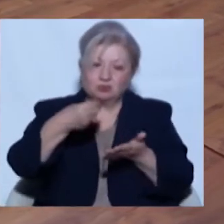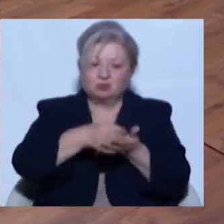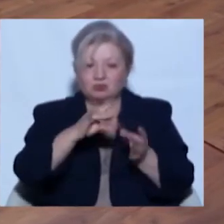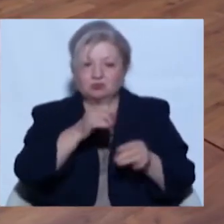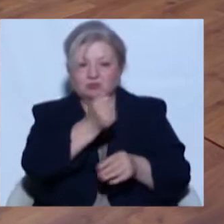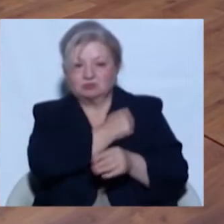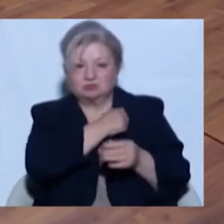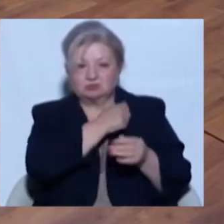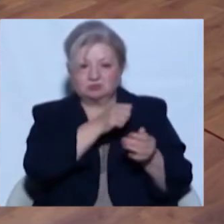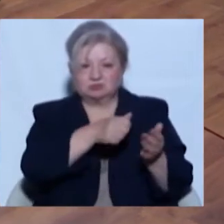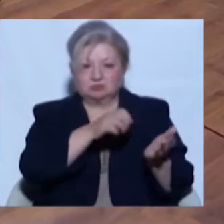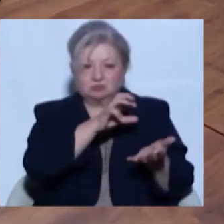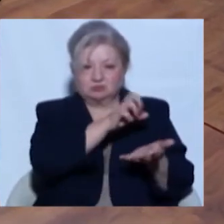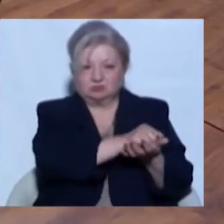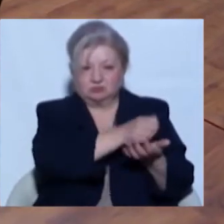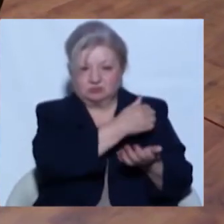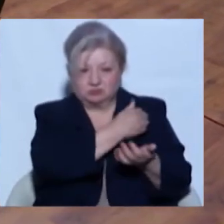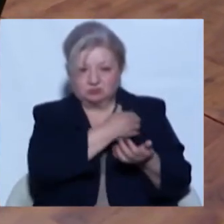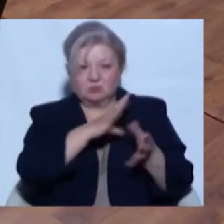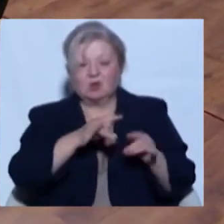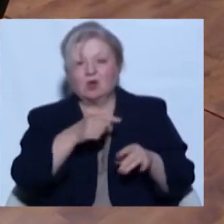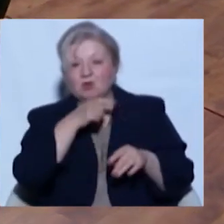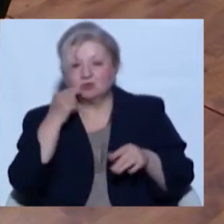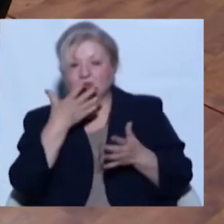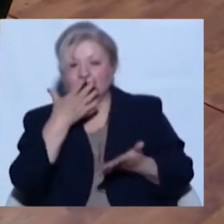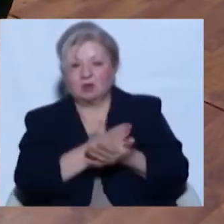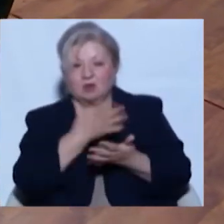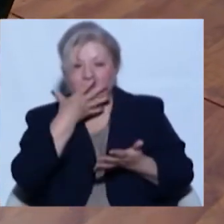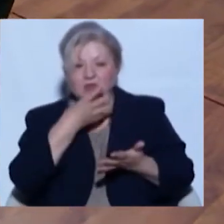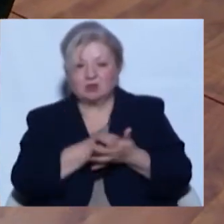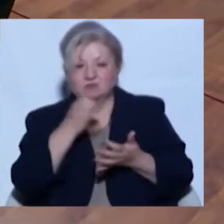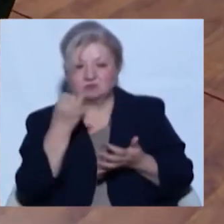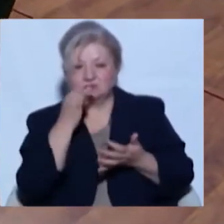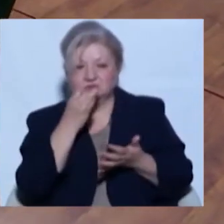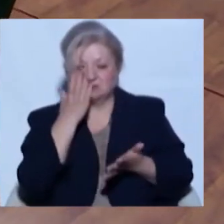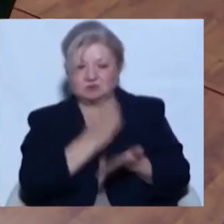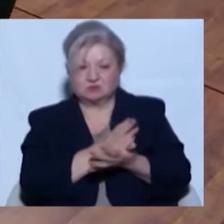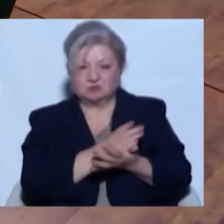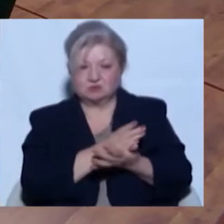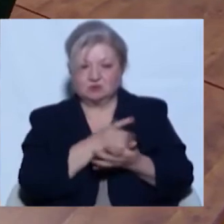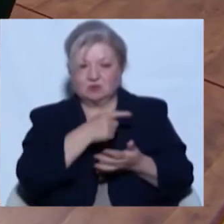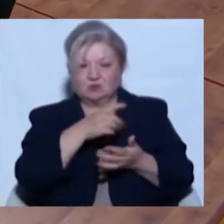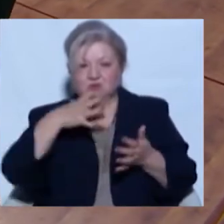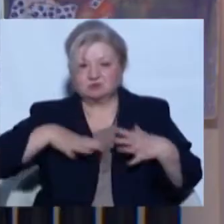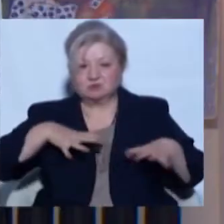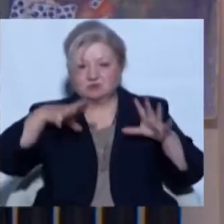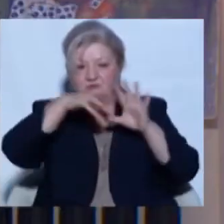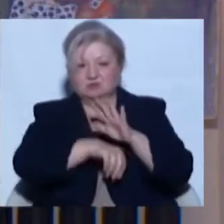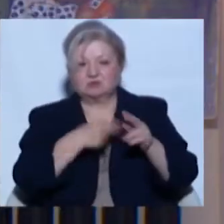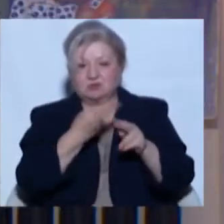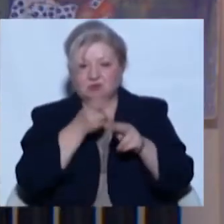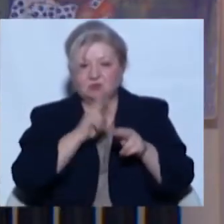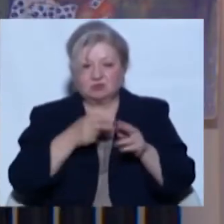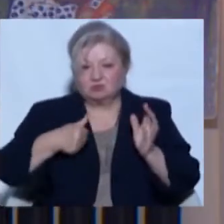აღმოფხვრას ლეკიანობა მაგრამ რუსეთს თავისი ინტერესები გააჩნია ამიერკავკასიაში და სულაც არ აწყობს ერეკლე მეორის გაძლიერება შესაბამისად